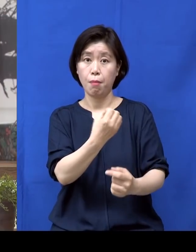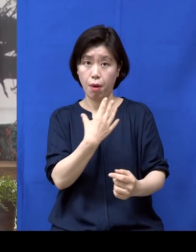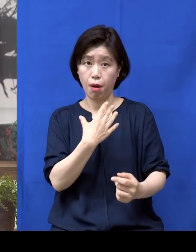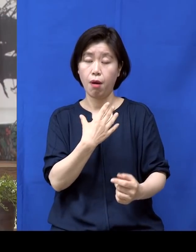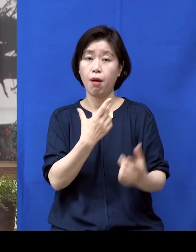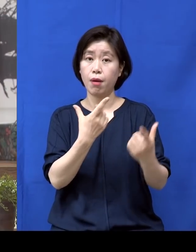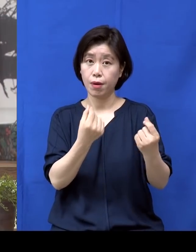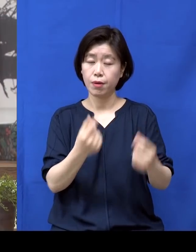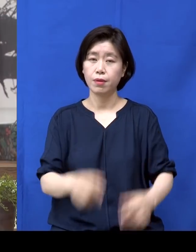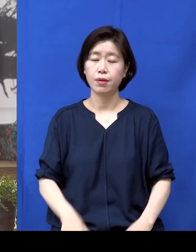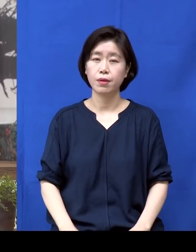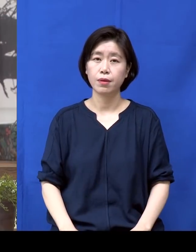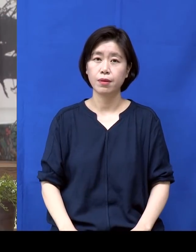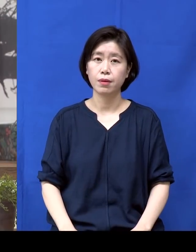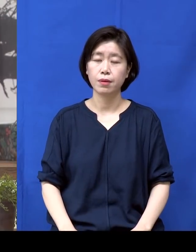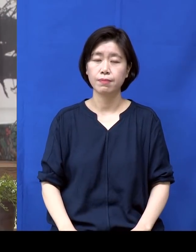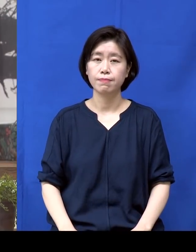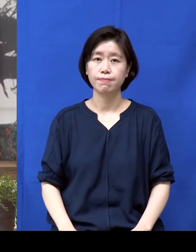말씀을 들어볼 때